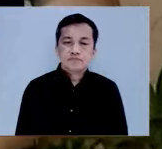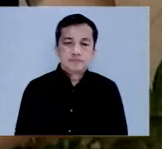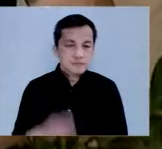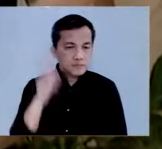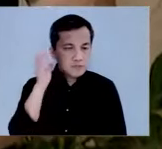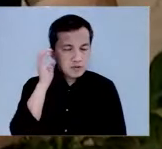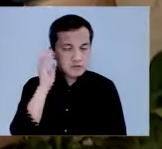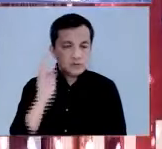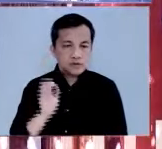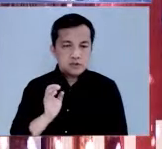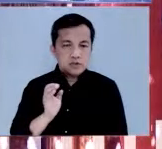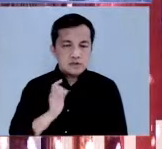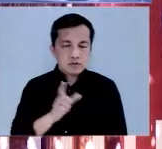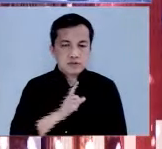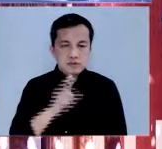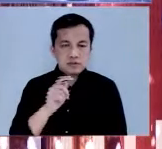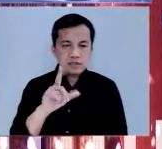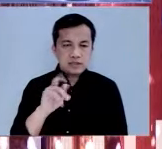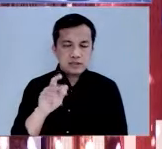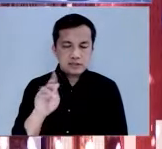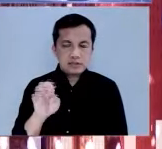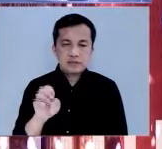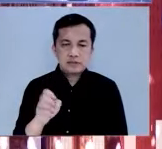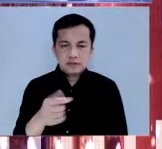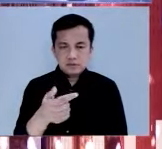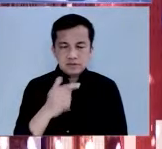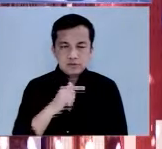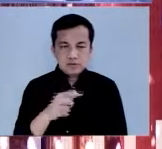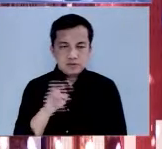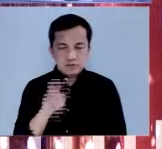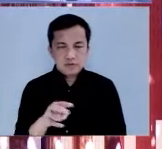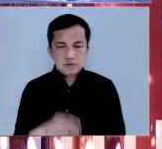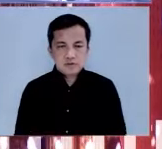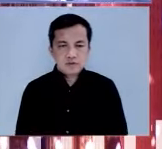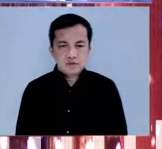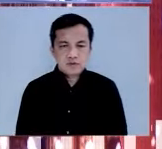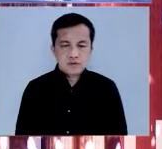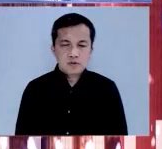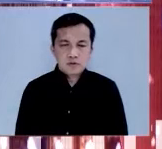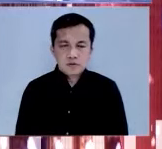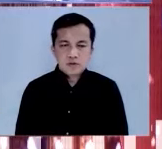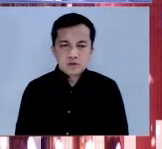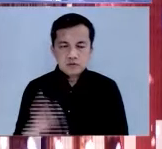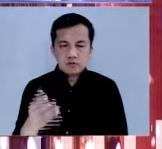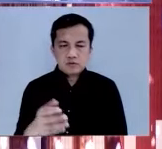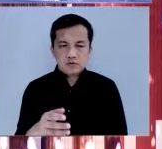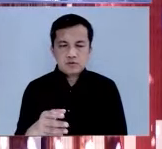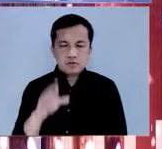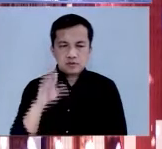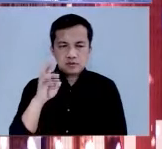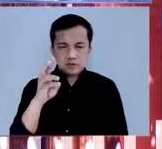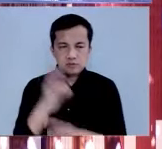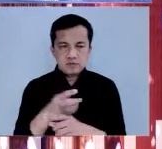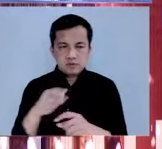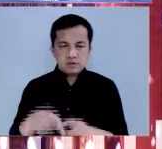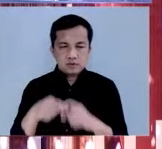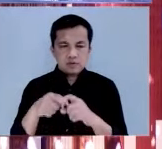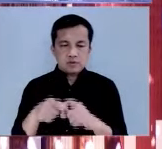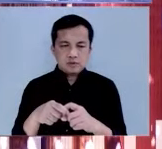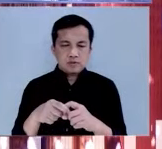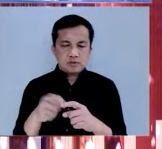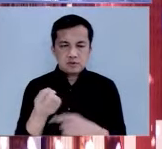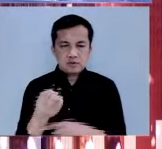Ikaw naman bri The question is for you muna para SAO muna ah kasi si months ang preventive suspension I counted that